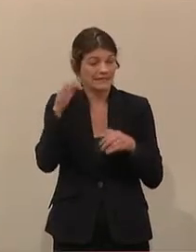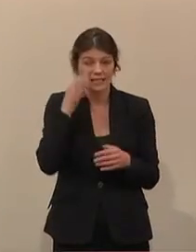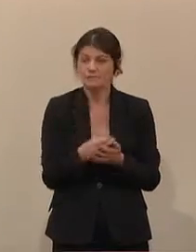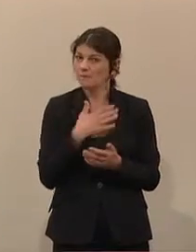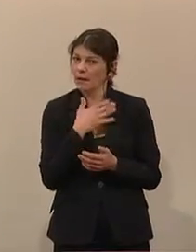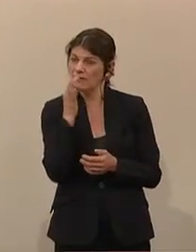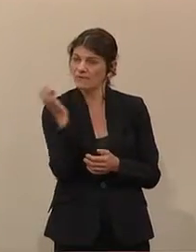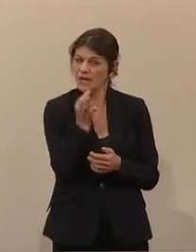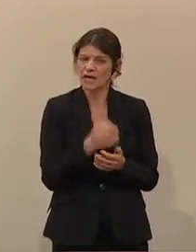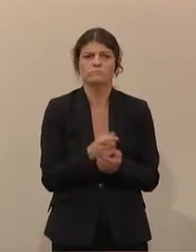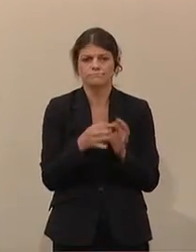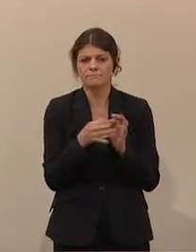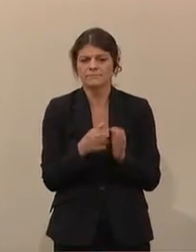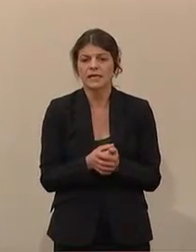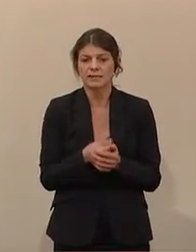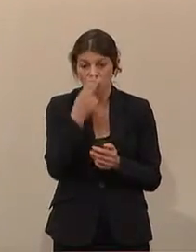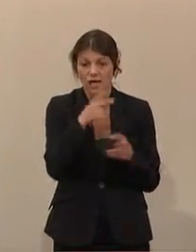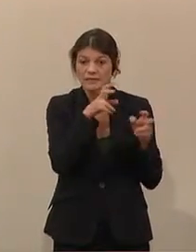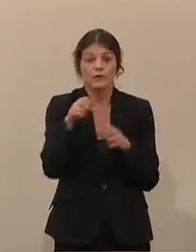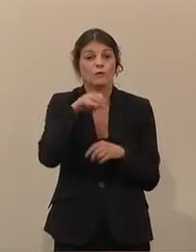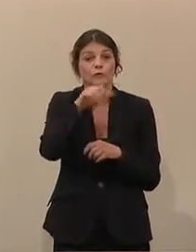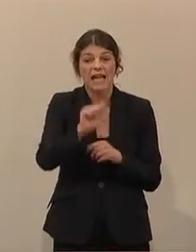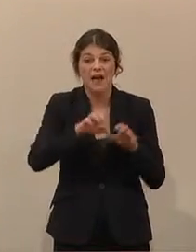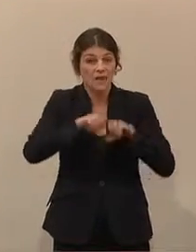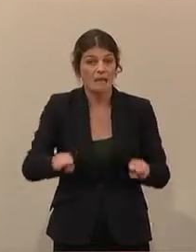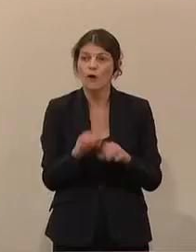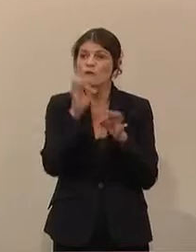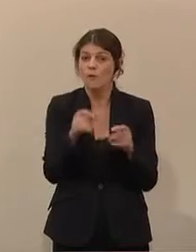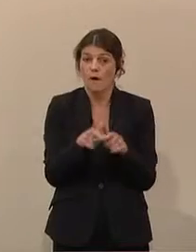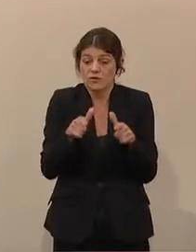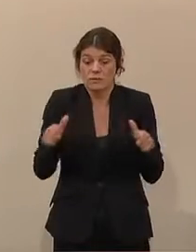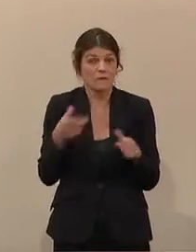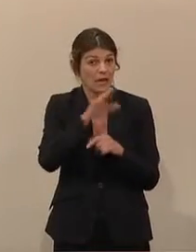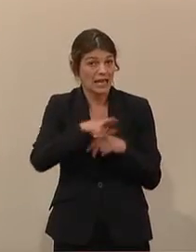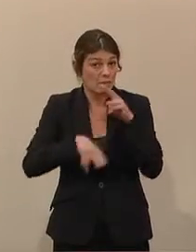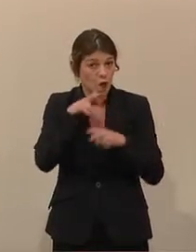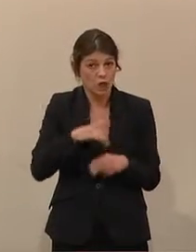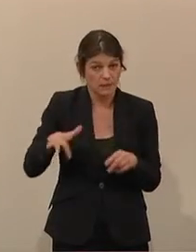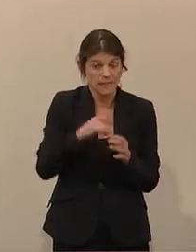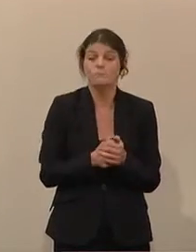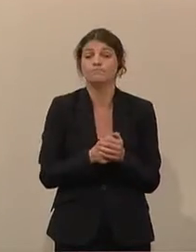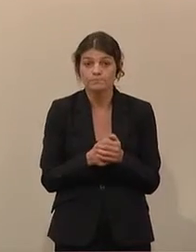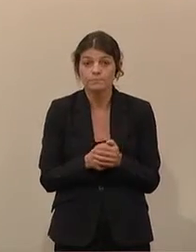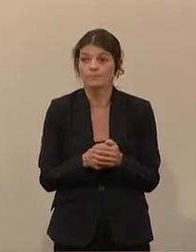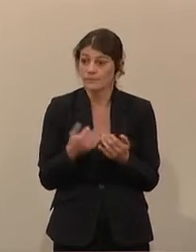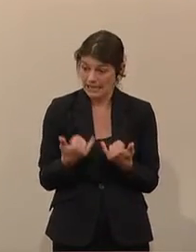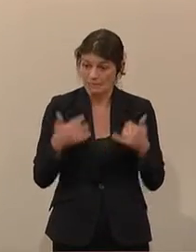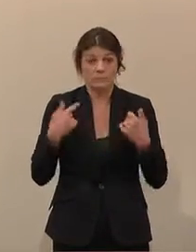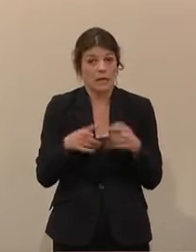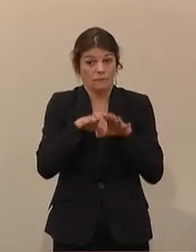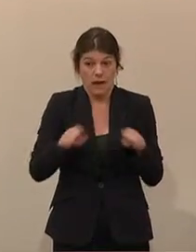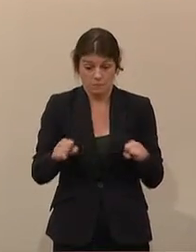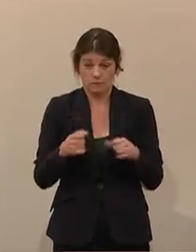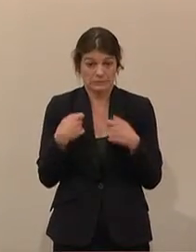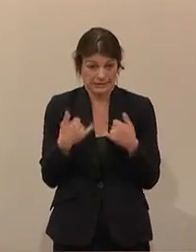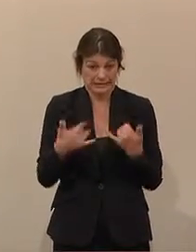Meine Frage zielt auf das Thema 15a Vereinbarung für den Ausbau der Kinderbetreuungsplätze ab. Die bestehende Vereinbarung läuft